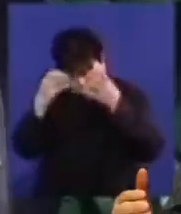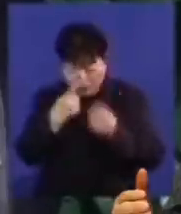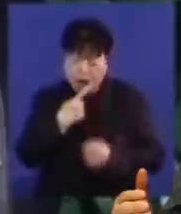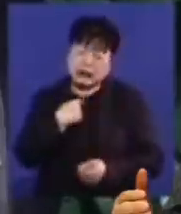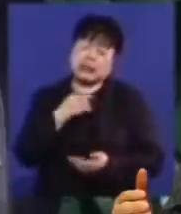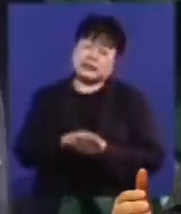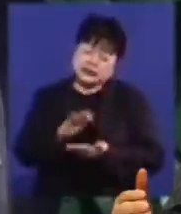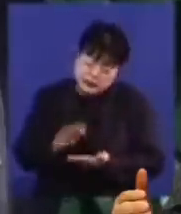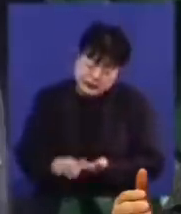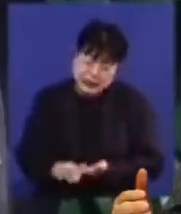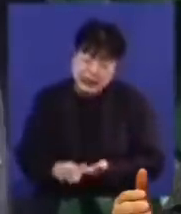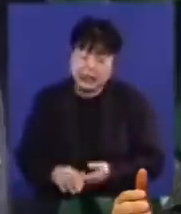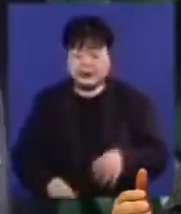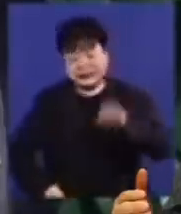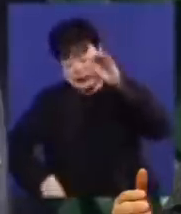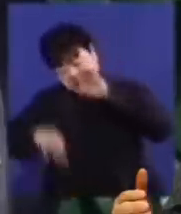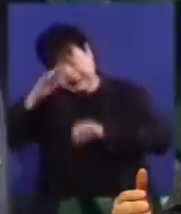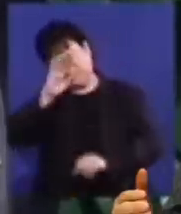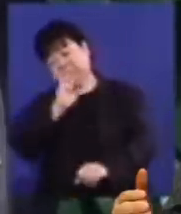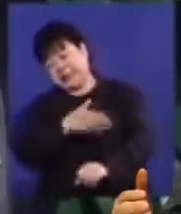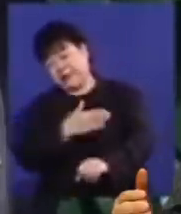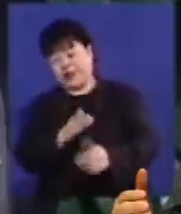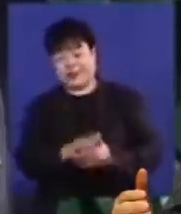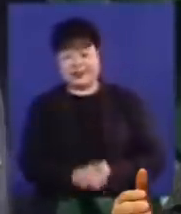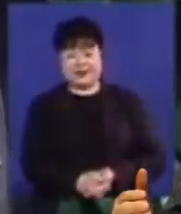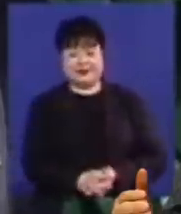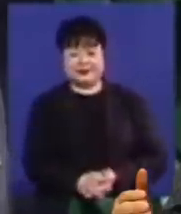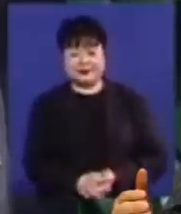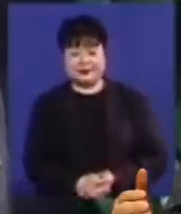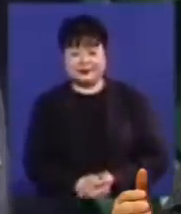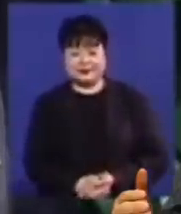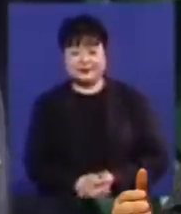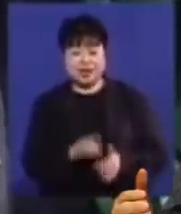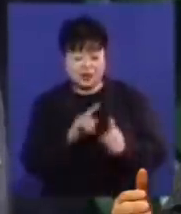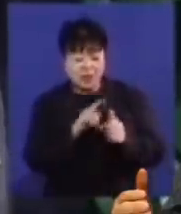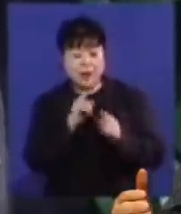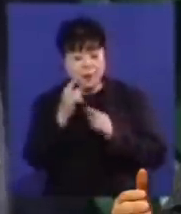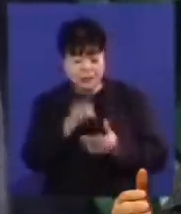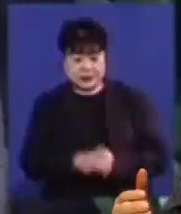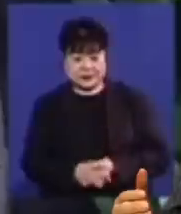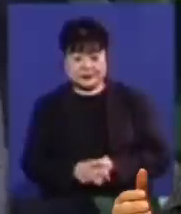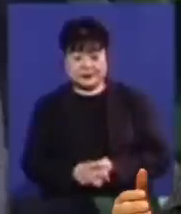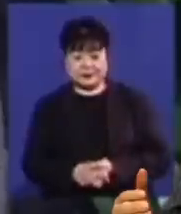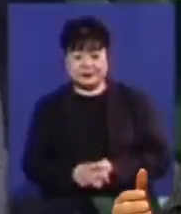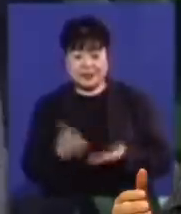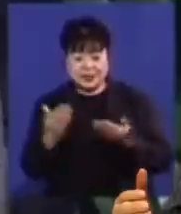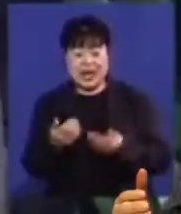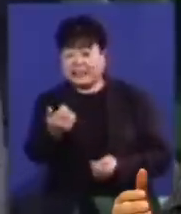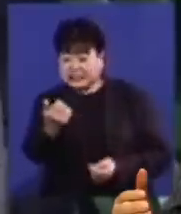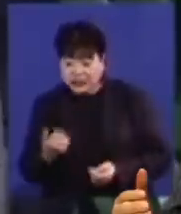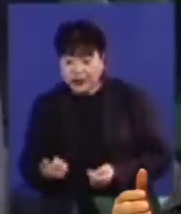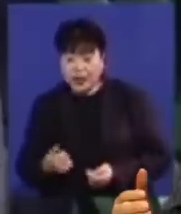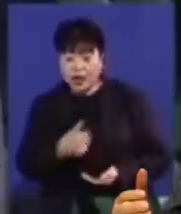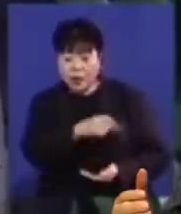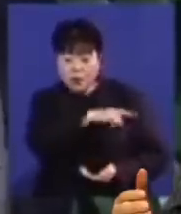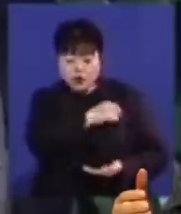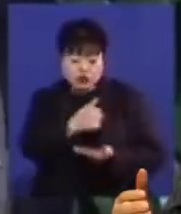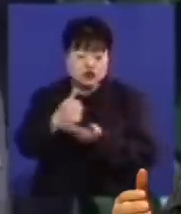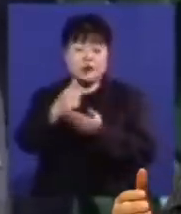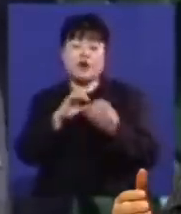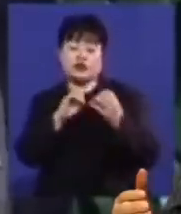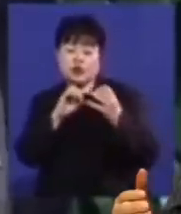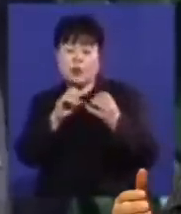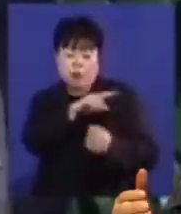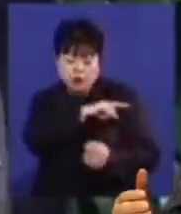당했나이다. 이건 잘 못 믿는 사람이 하는 짓이라. 한순 테일러 말이 맞습니다. 일을 하기 전에 주님과 먼저 의논을 해야